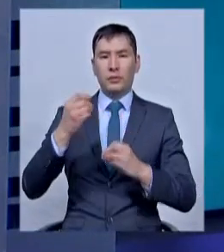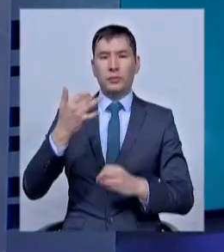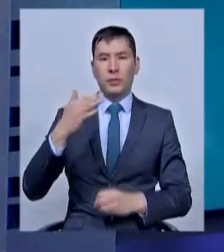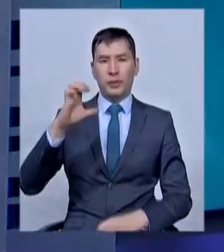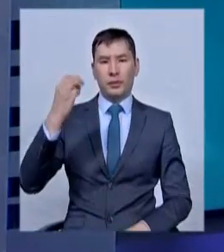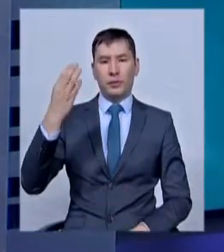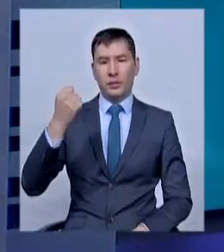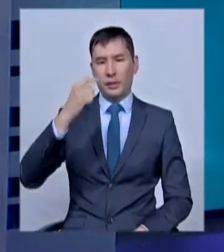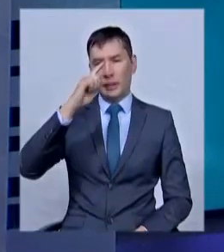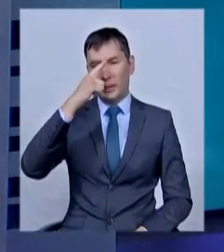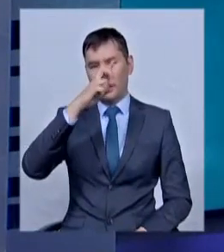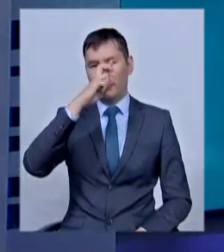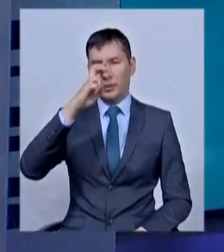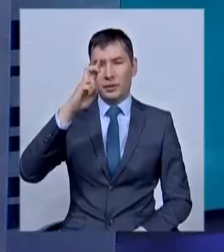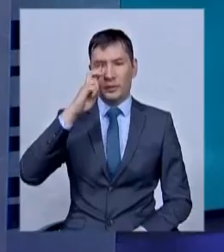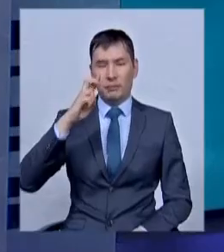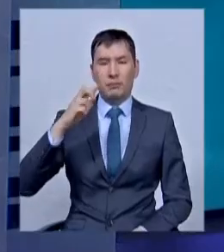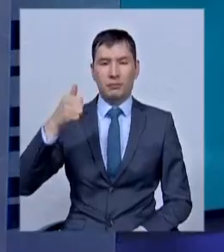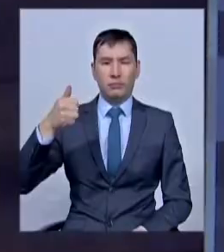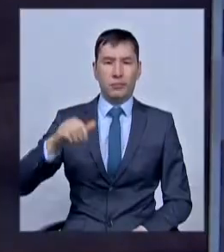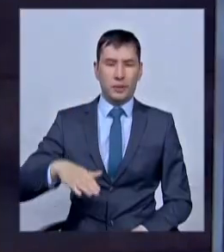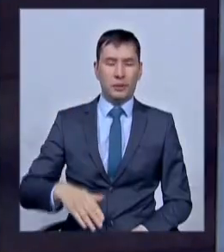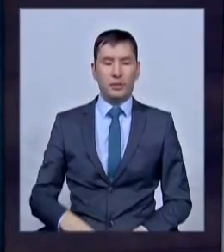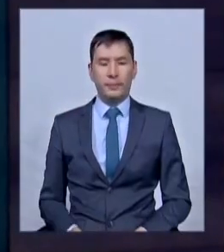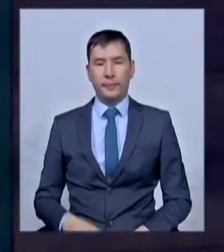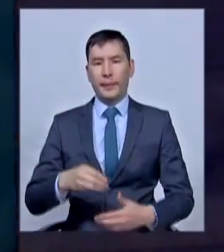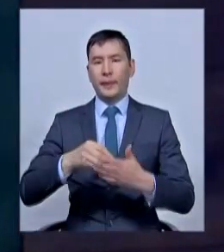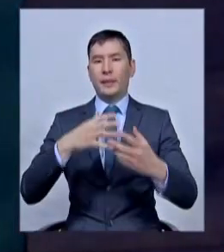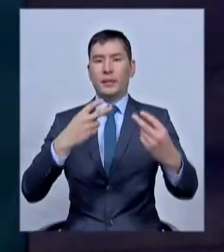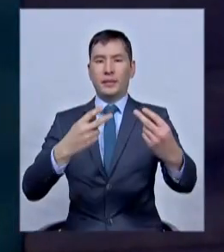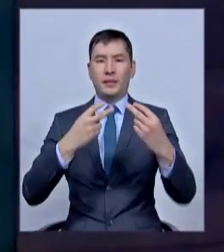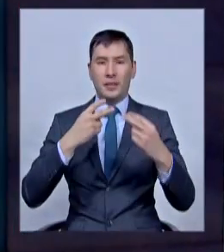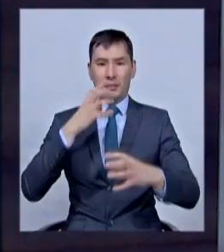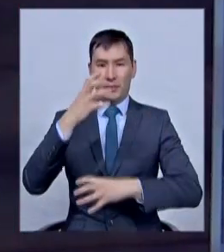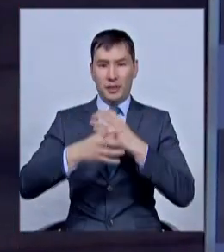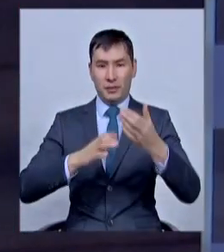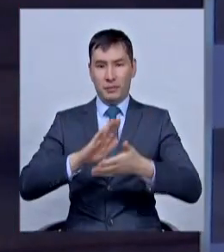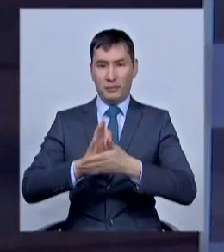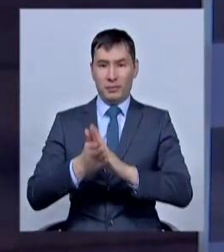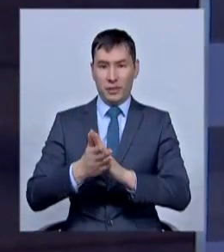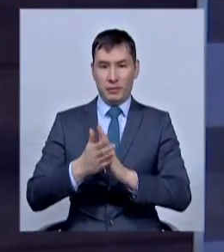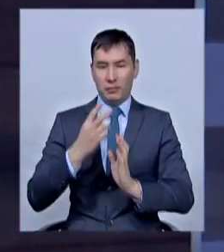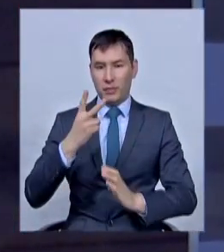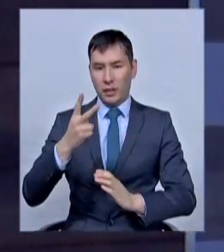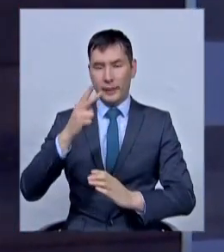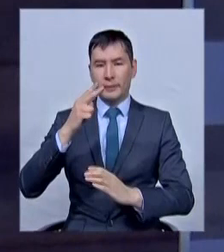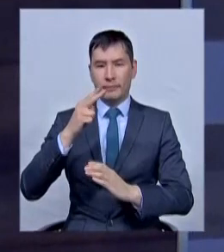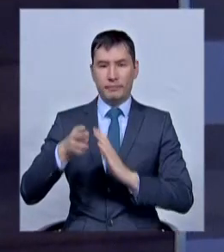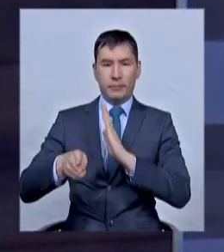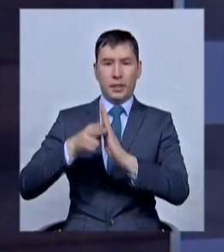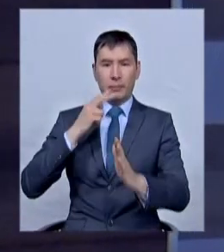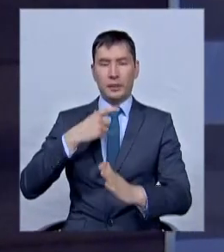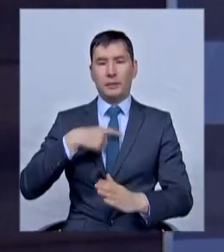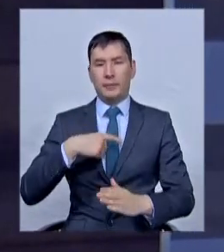АқШ, Үндістан, Бразилия көш басында тұр. Ардақ ағайын, әлемдегі ахуалға қарасақ, коронавирусқа қатысты жағдай мәз